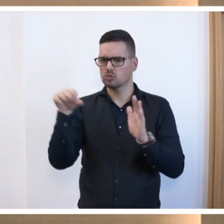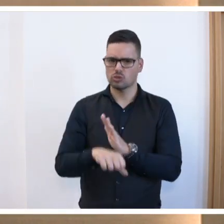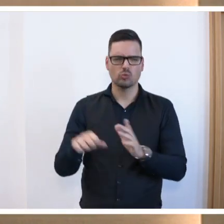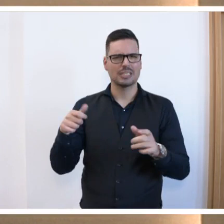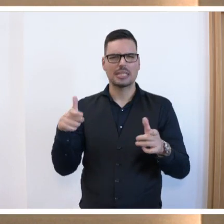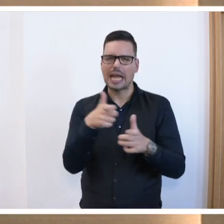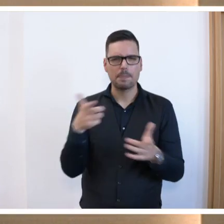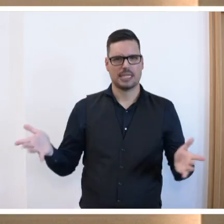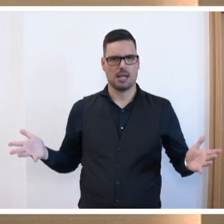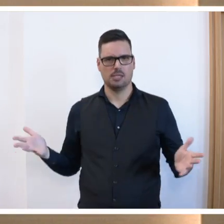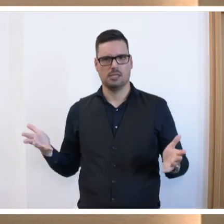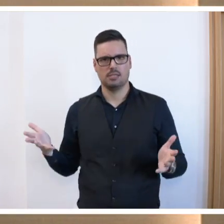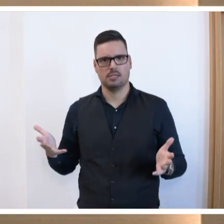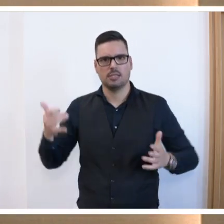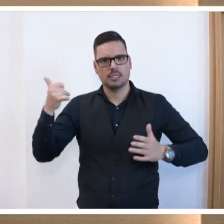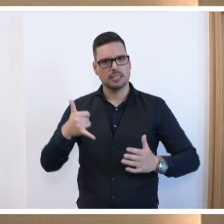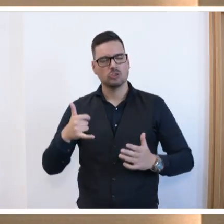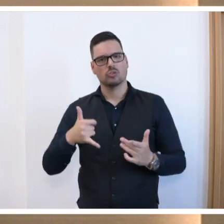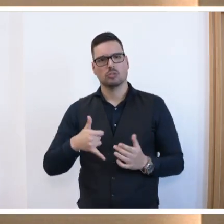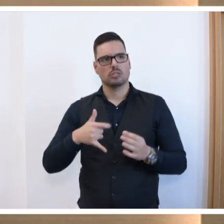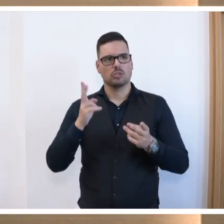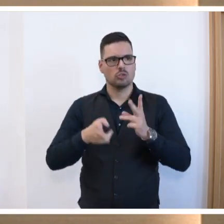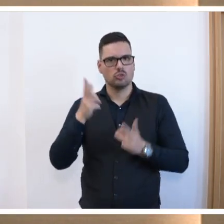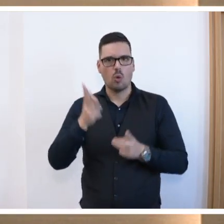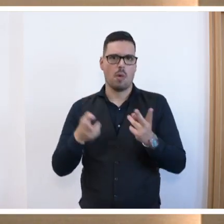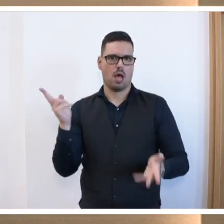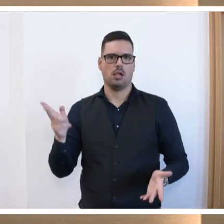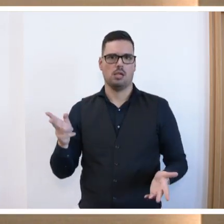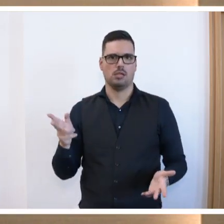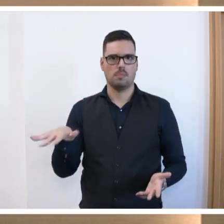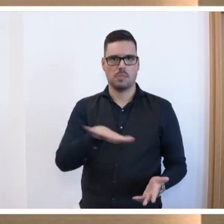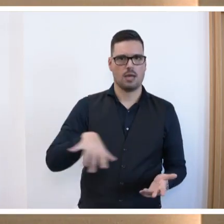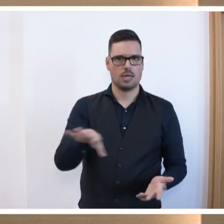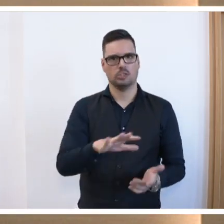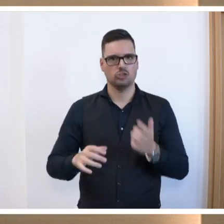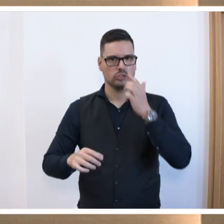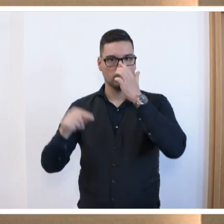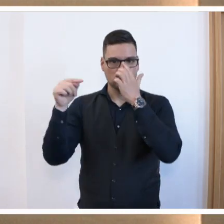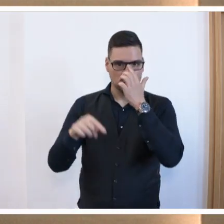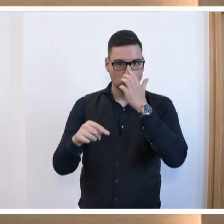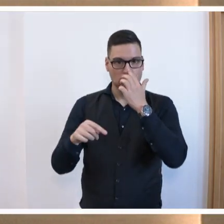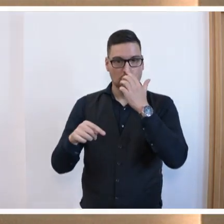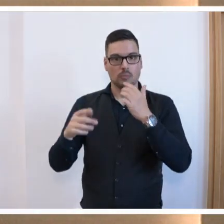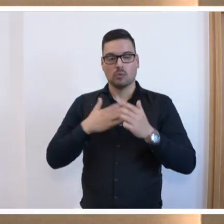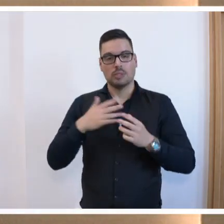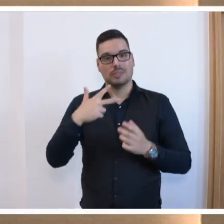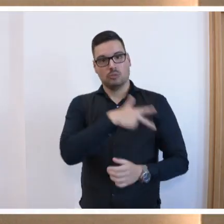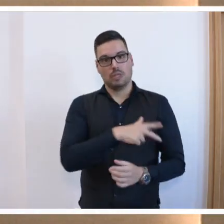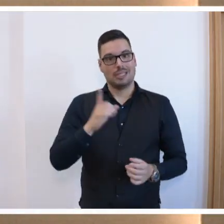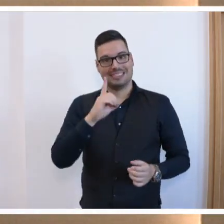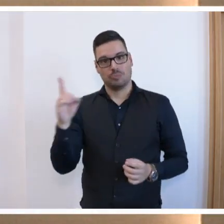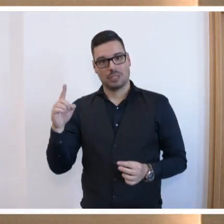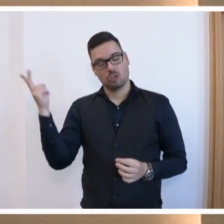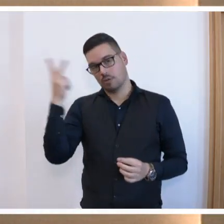kriminelle Machenschaften sind mittlerweile zum Alltag in der Cap-Branche geworden. Solche Verhältnisse sind mit unserem